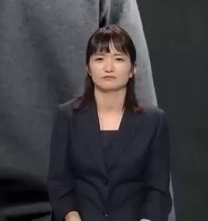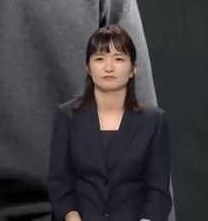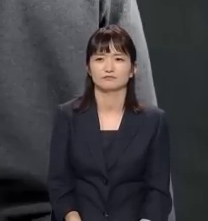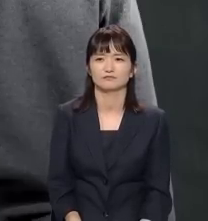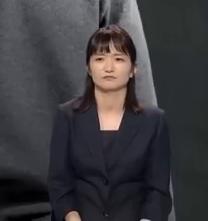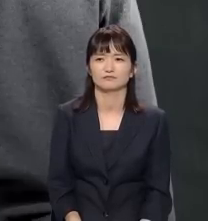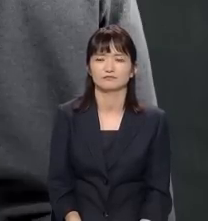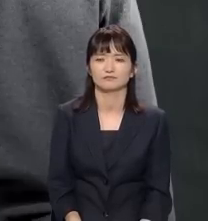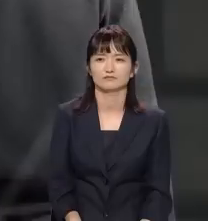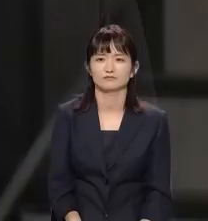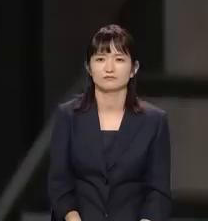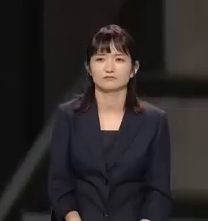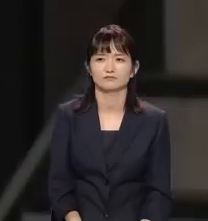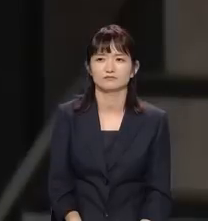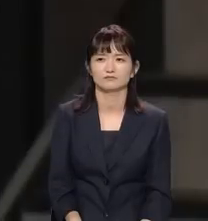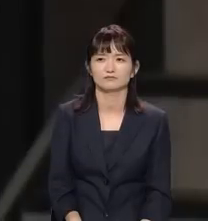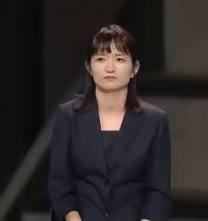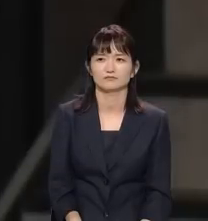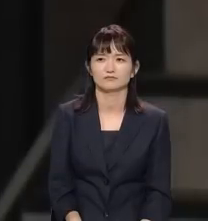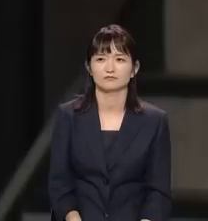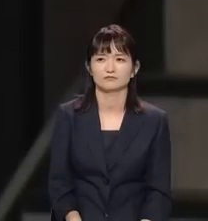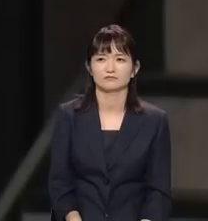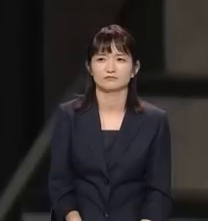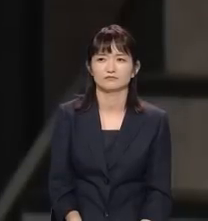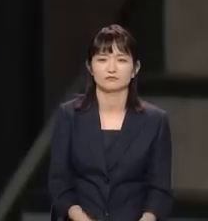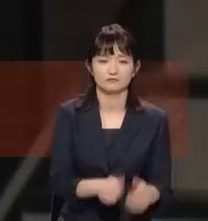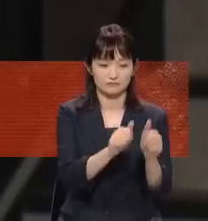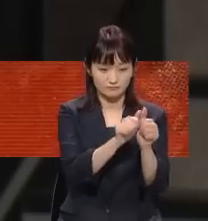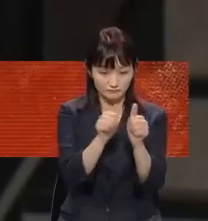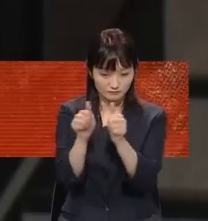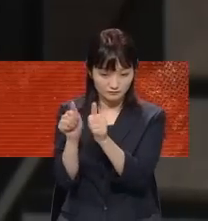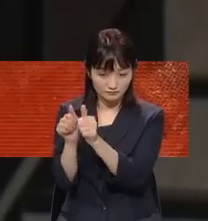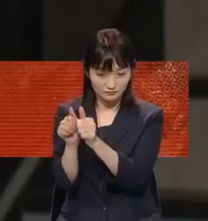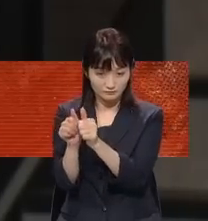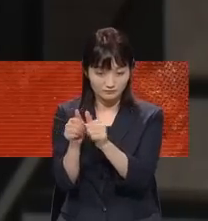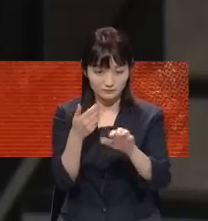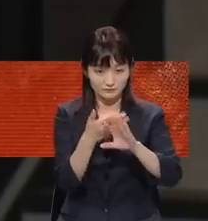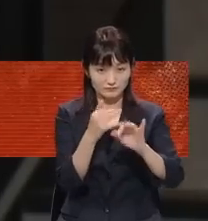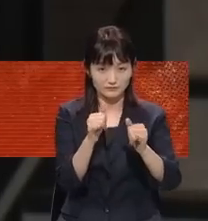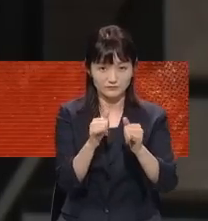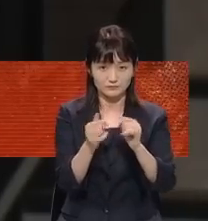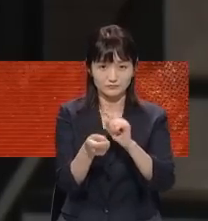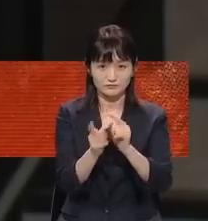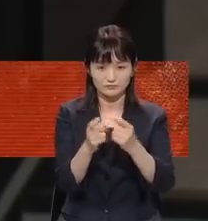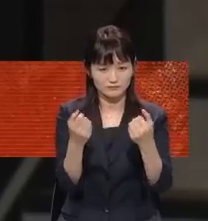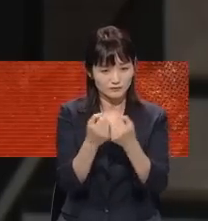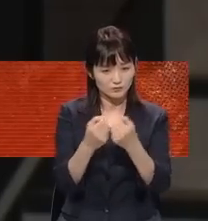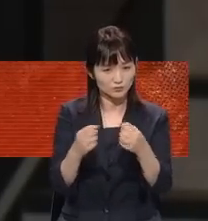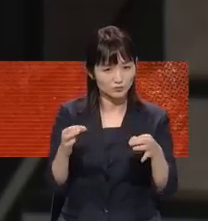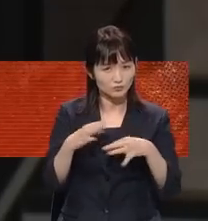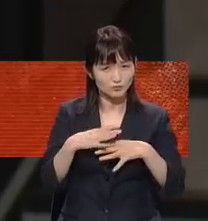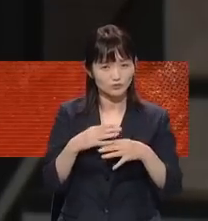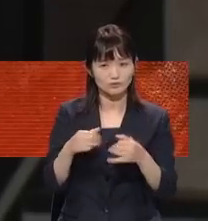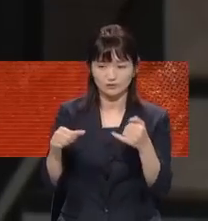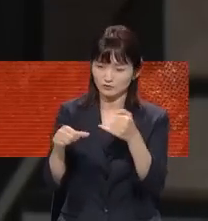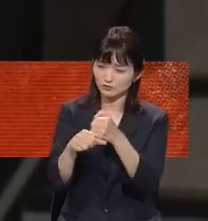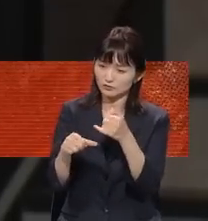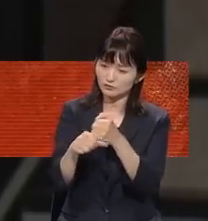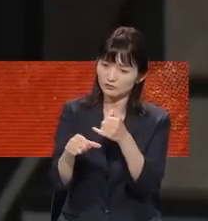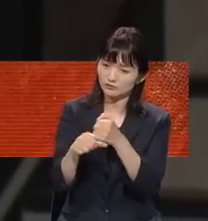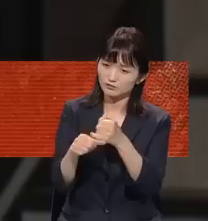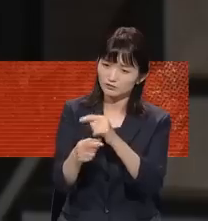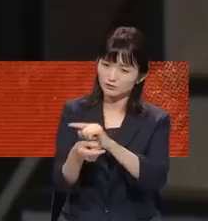그렇습니다 정말 남들끼리 이렇게 싸웠다고 해도 깜짝 놀랐는데 연인끼리 이렇게 싸웠다고 하니까 이거는 정말 서로 좋아하는 것은